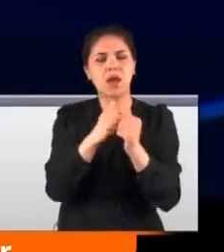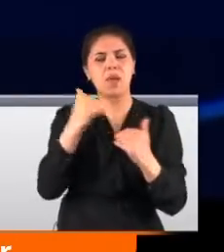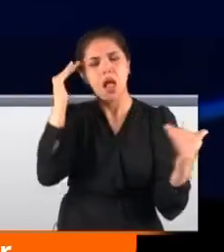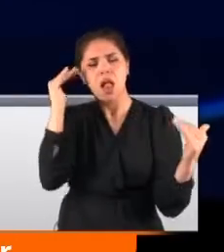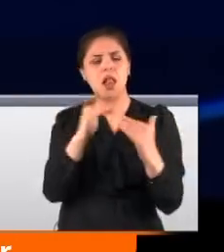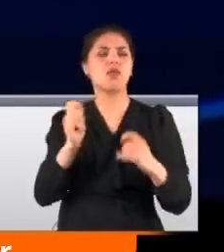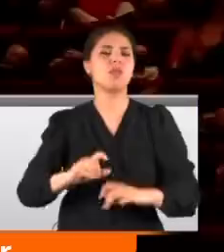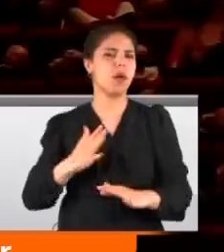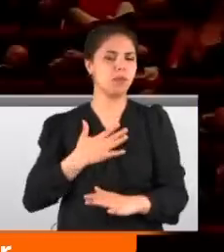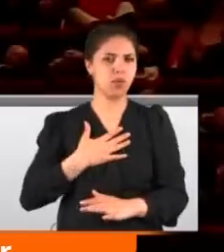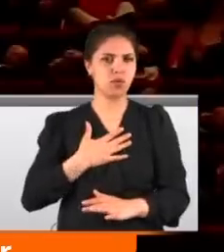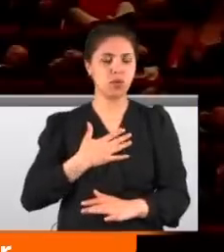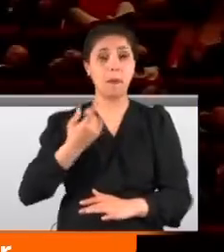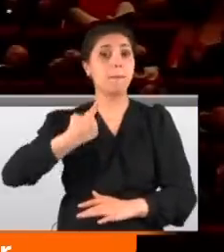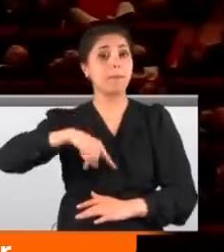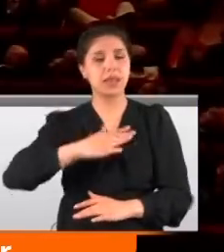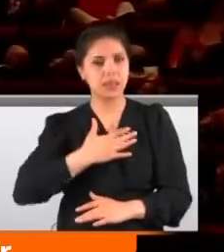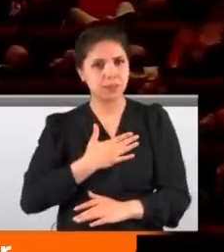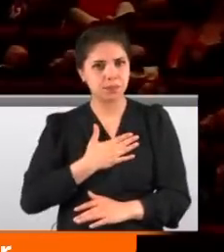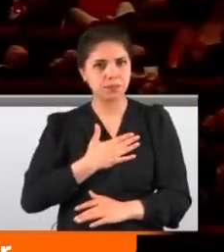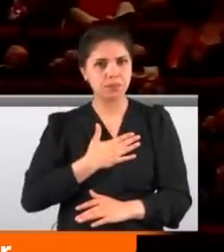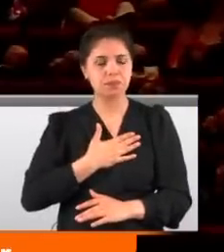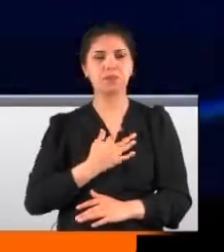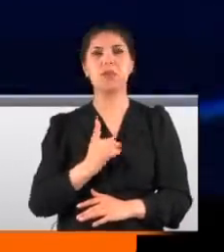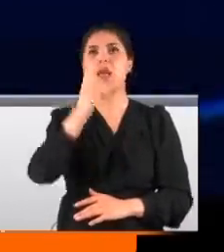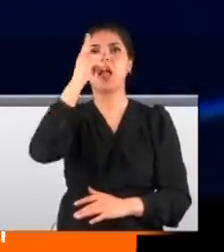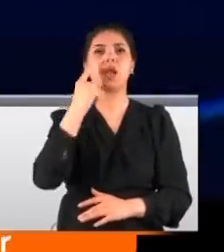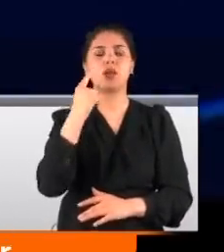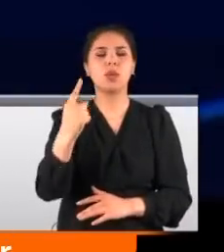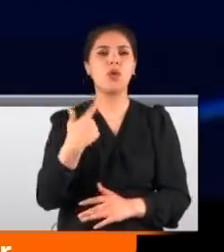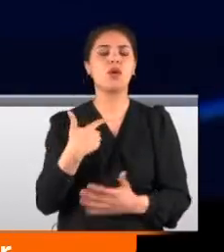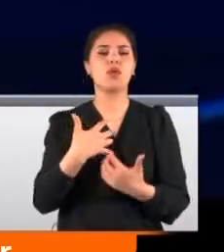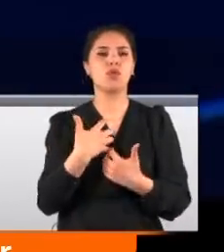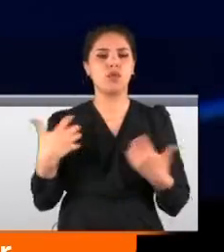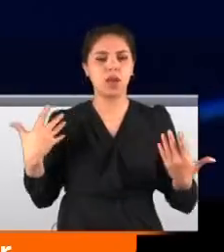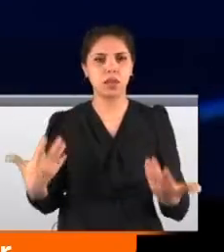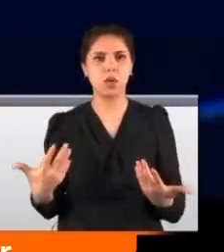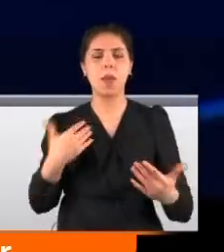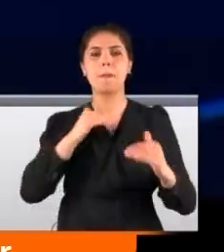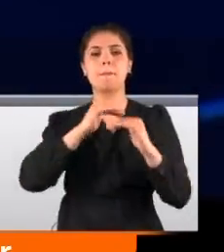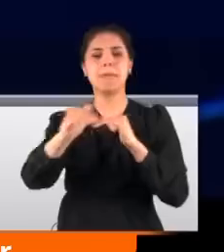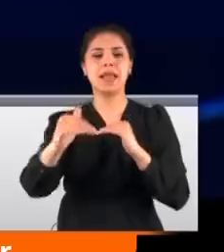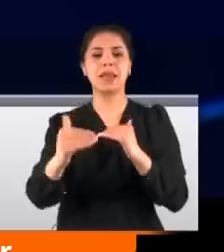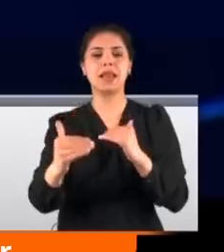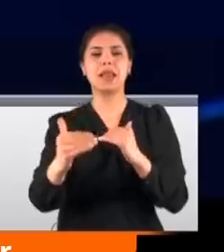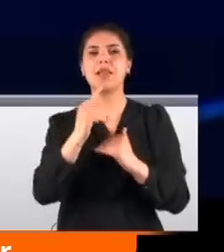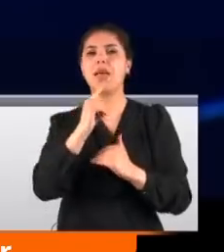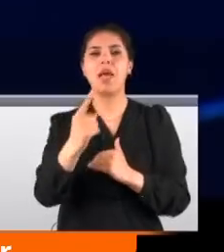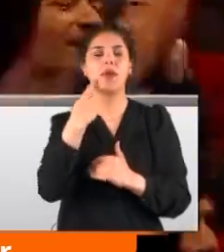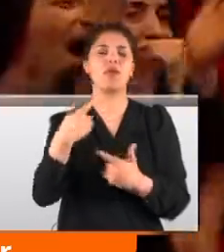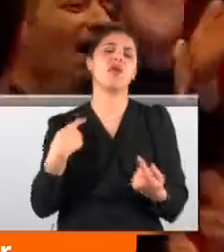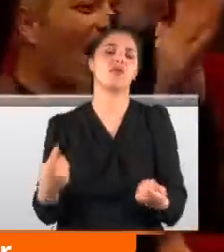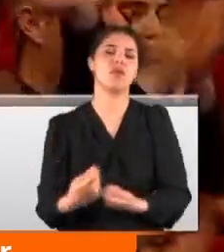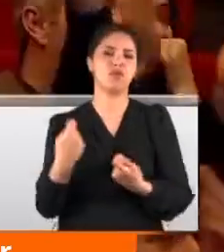pazarlığa girmiyoruz. Biz Rabbimize sığınıyoruz ve milletimizden talimat